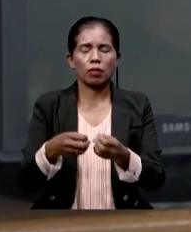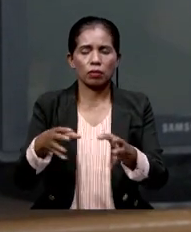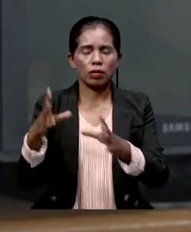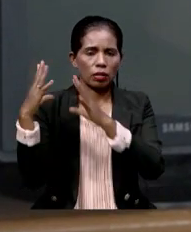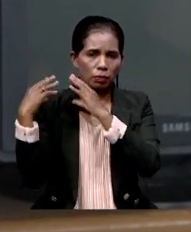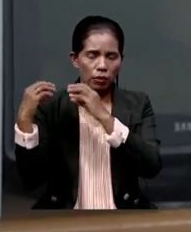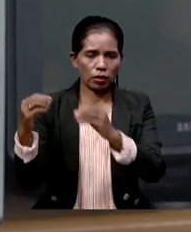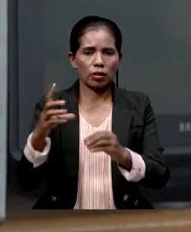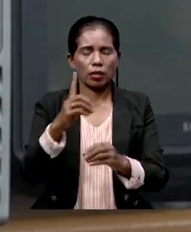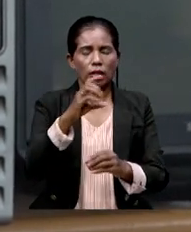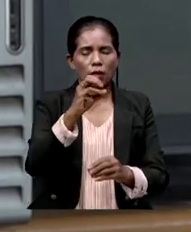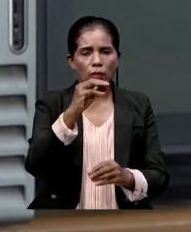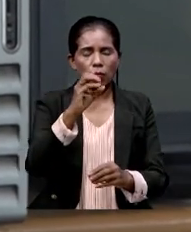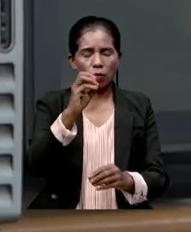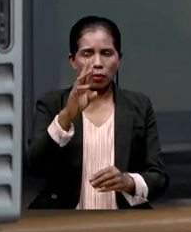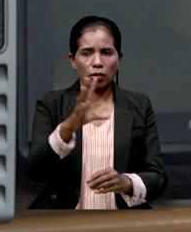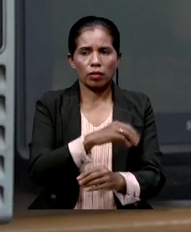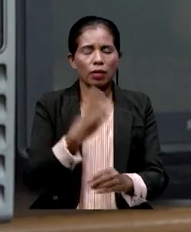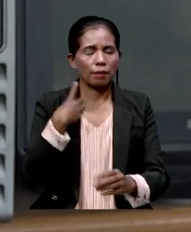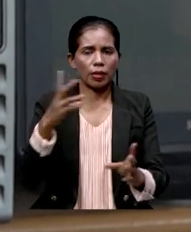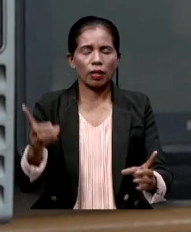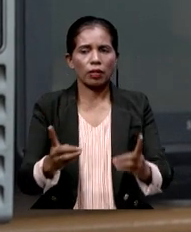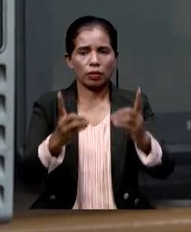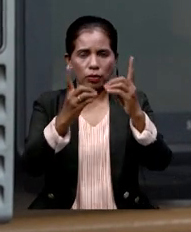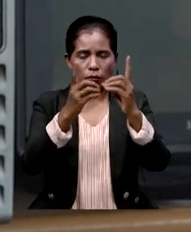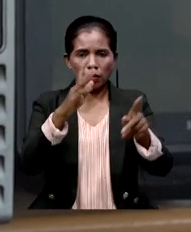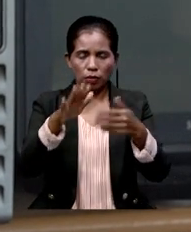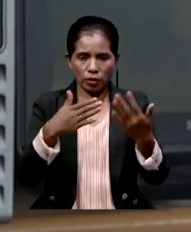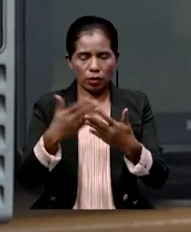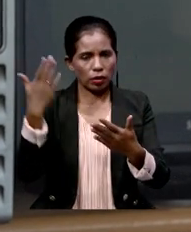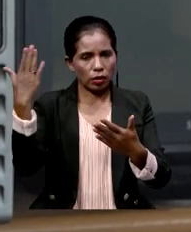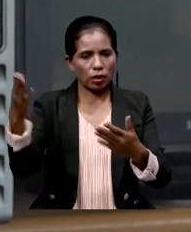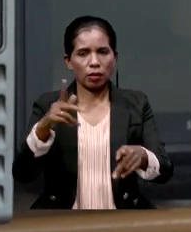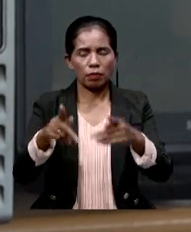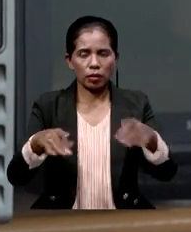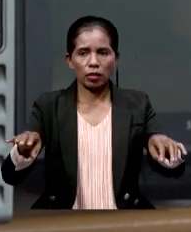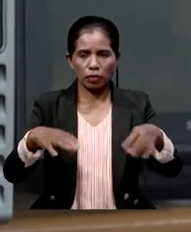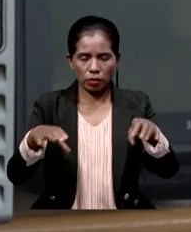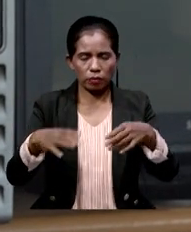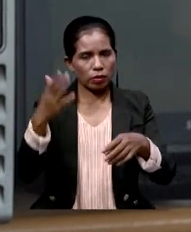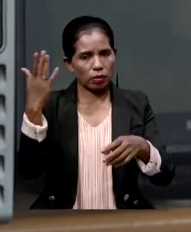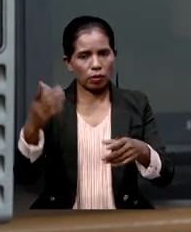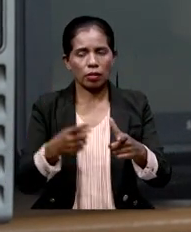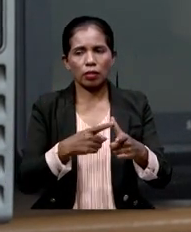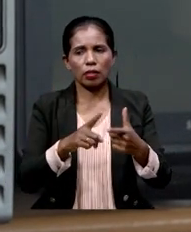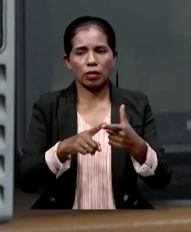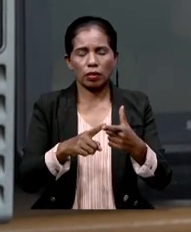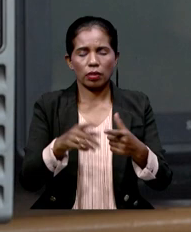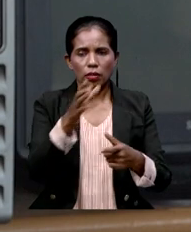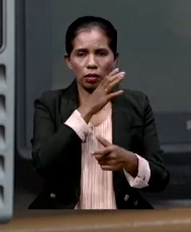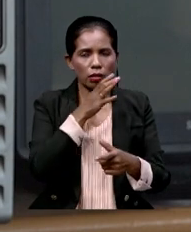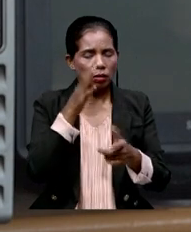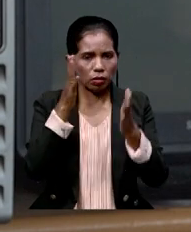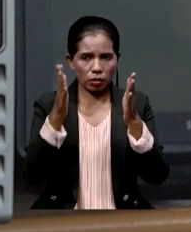de plot ne hasur ho nata na inseri terenu hasur ho ema sir nebe servisi ya kampu liu liu si